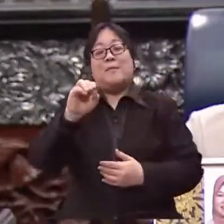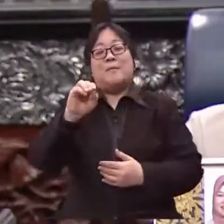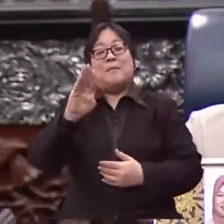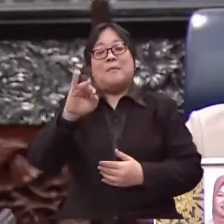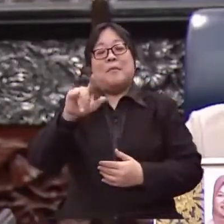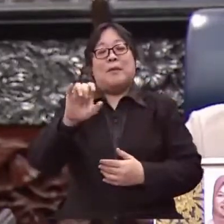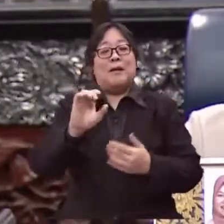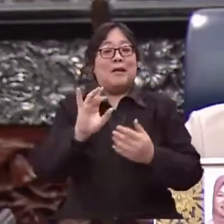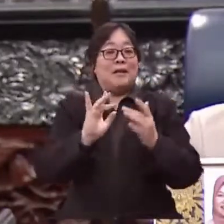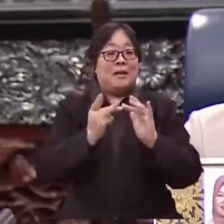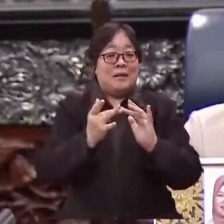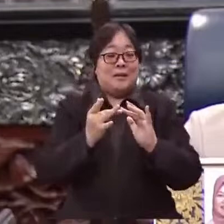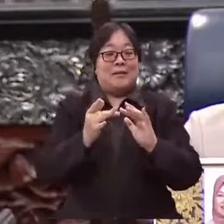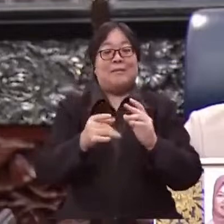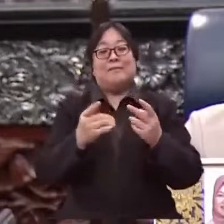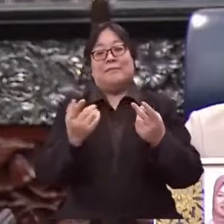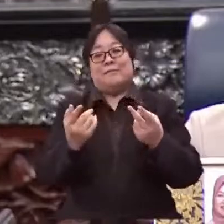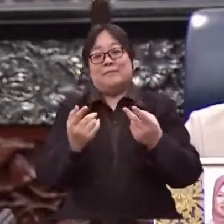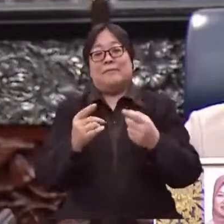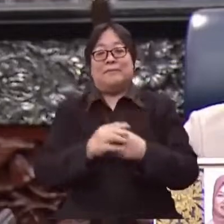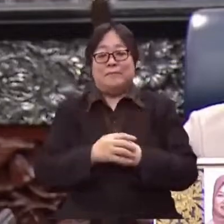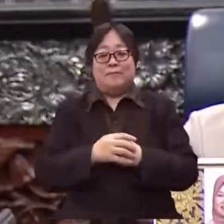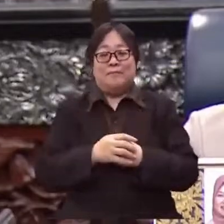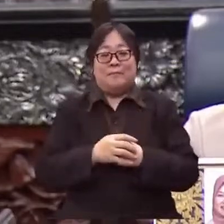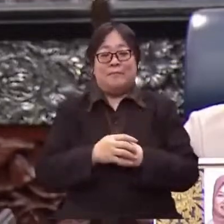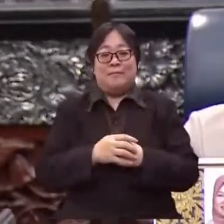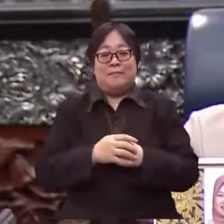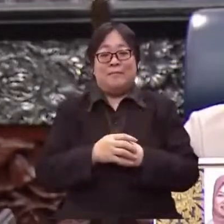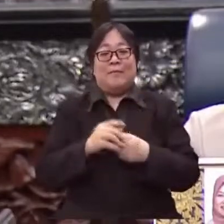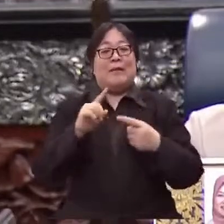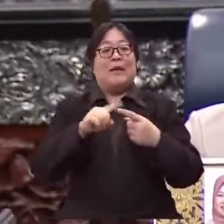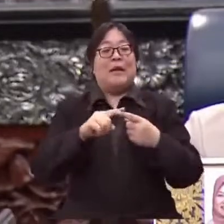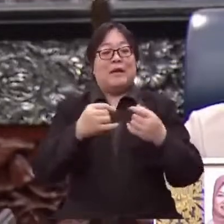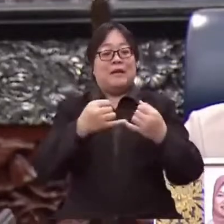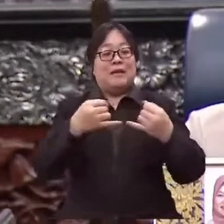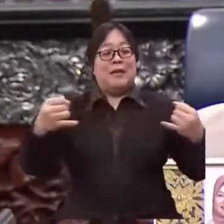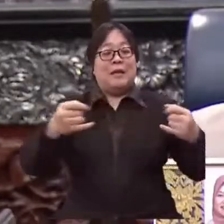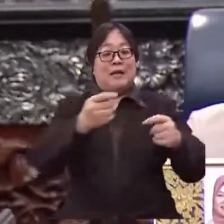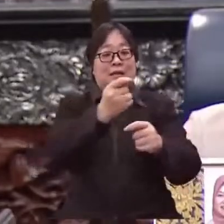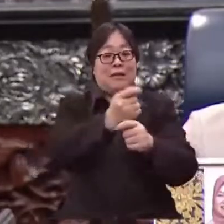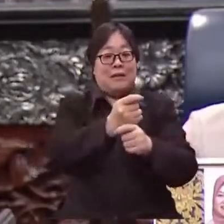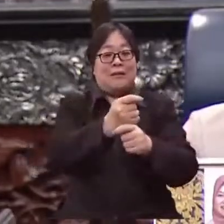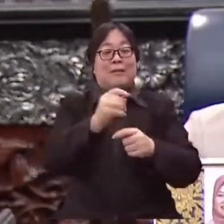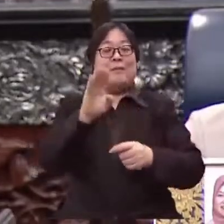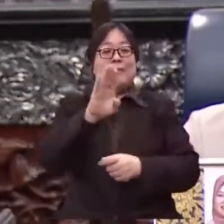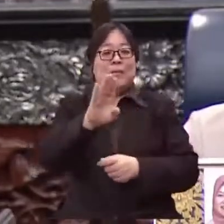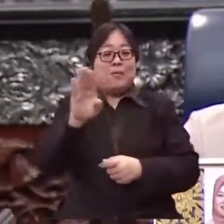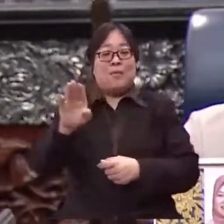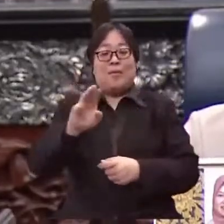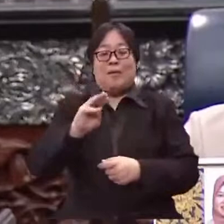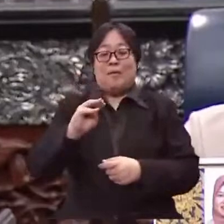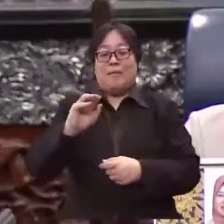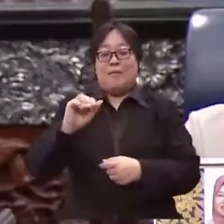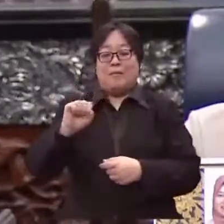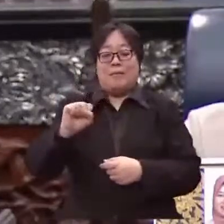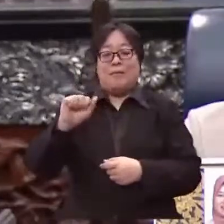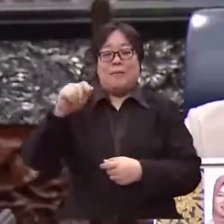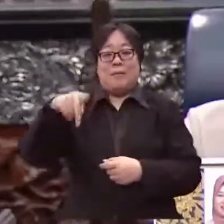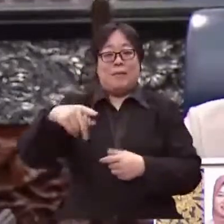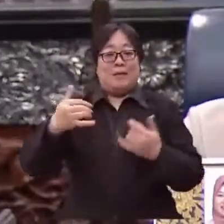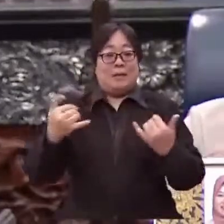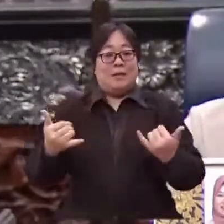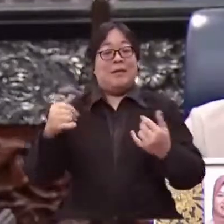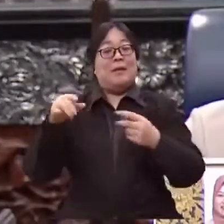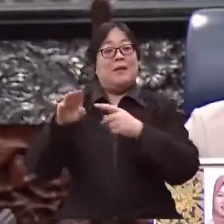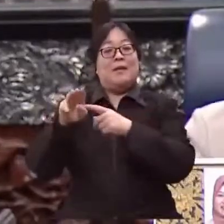internet ataupun internet jalur lebar tali yang tetap fixline broadband bagi mcv yang kita sebutkan hari ini